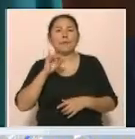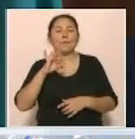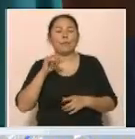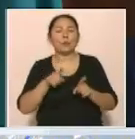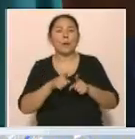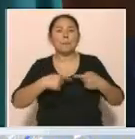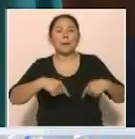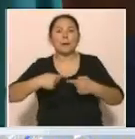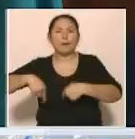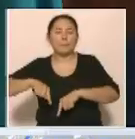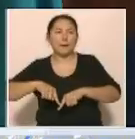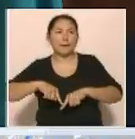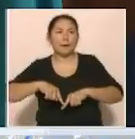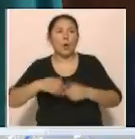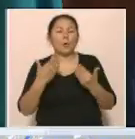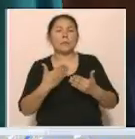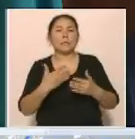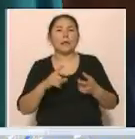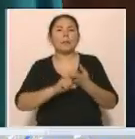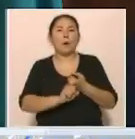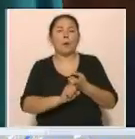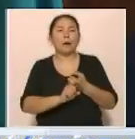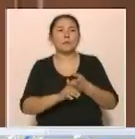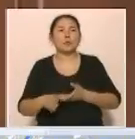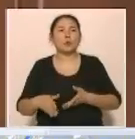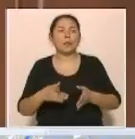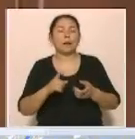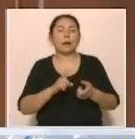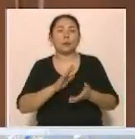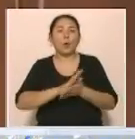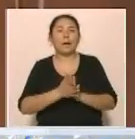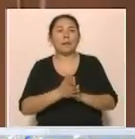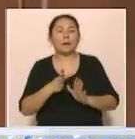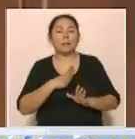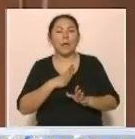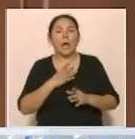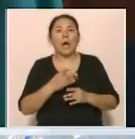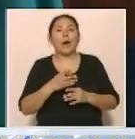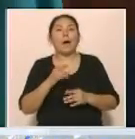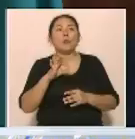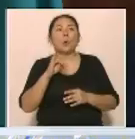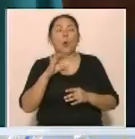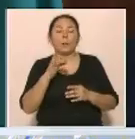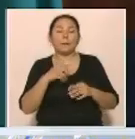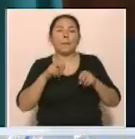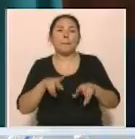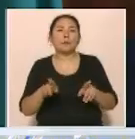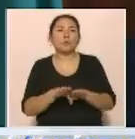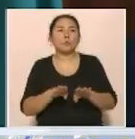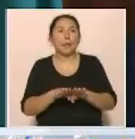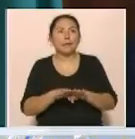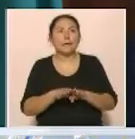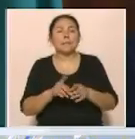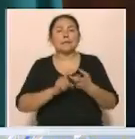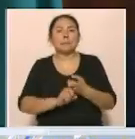сияқты мекемелерімен соларға науқастарды жолдап отырған. Тұрмыстық жемқорлықтың алдын алу мақсатында осындай